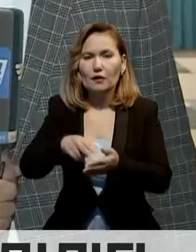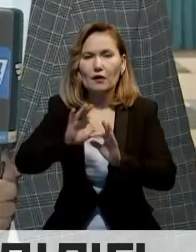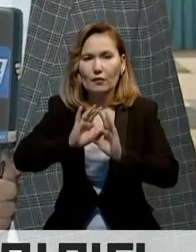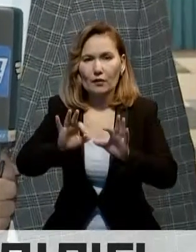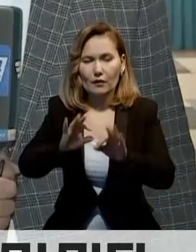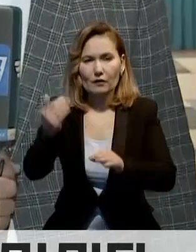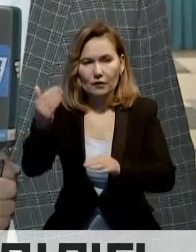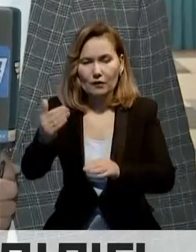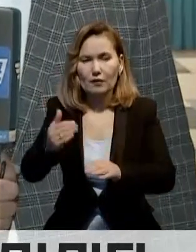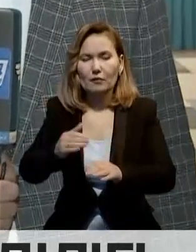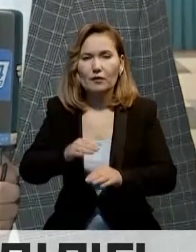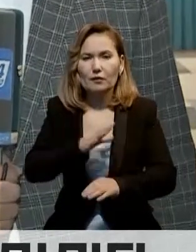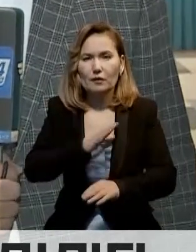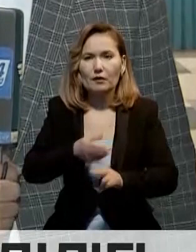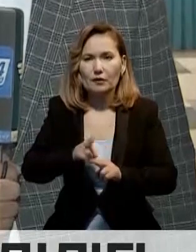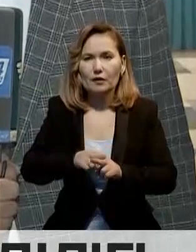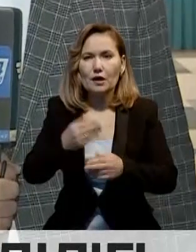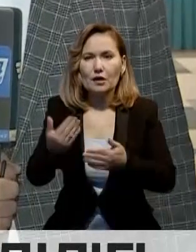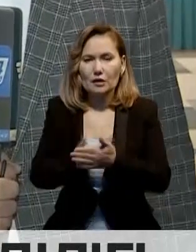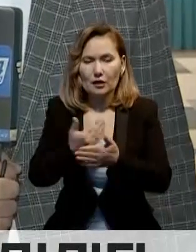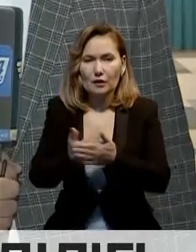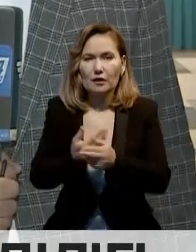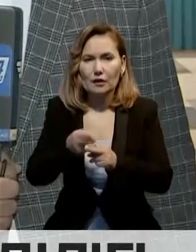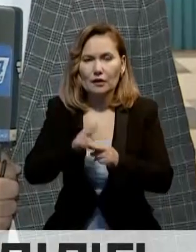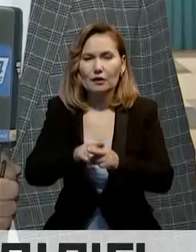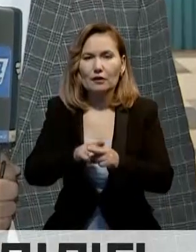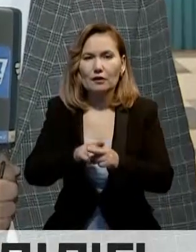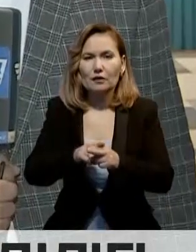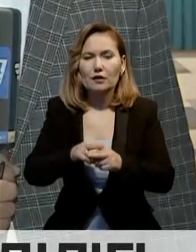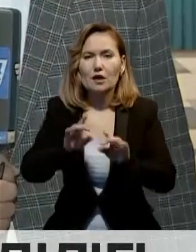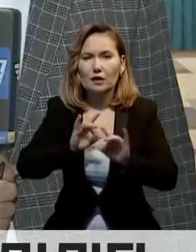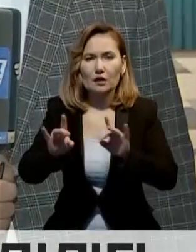Дәуренбек Бағдәулетұлы болатын. Біз жаңалықтарымызды жаңа жарнамадан соң жалғастырамыз.